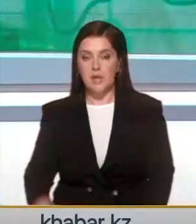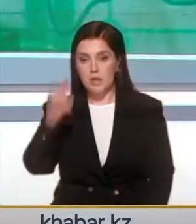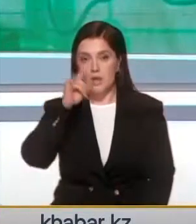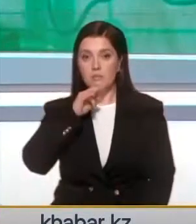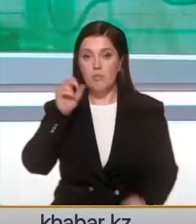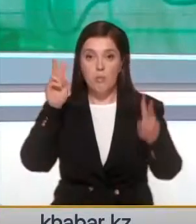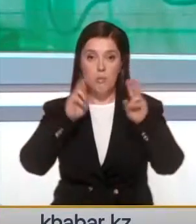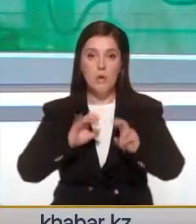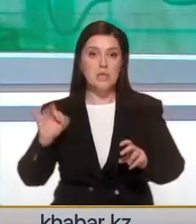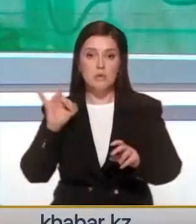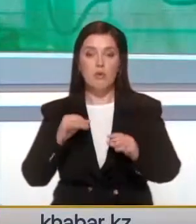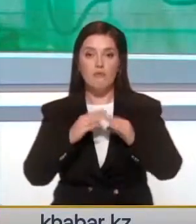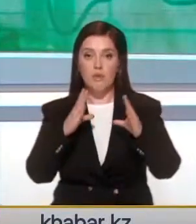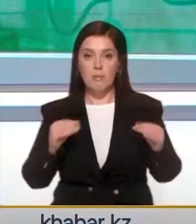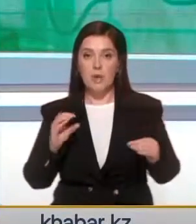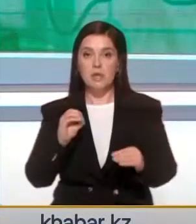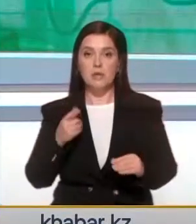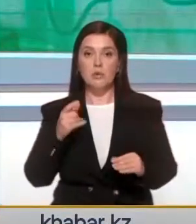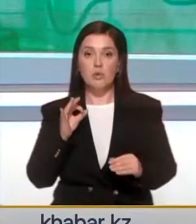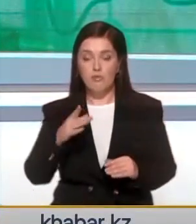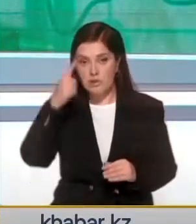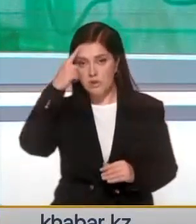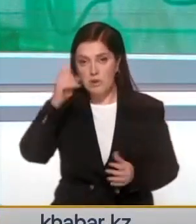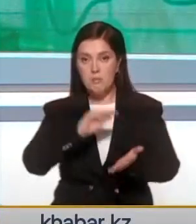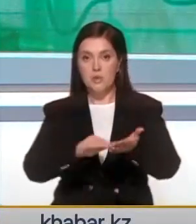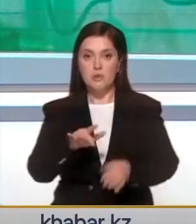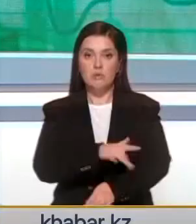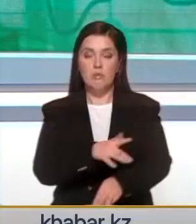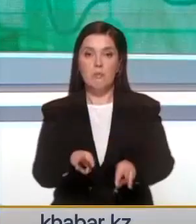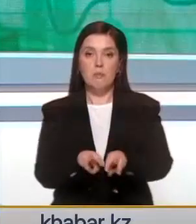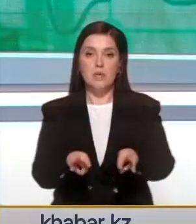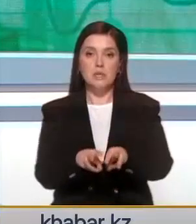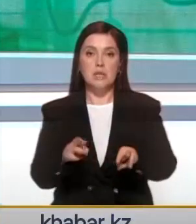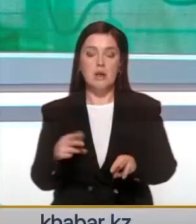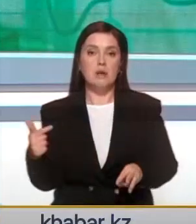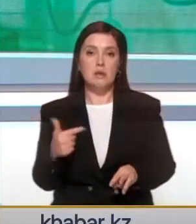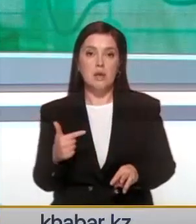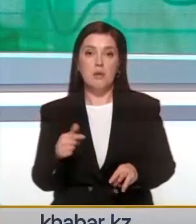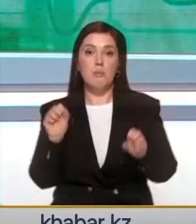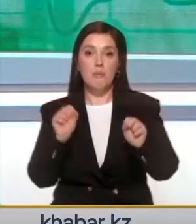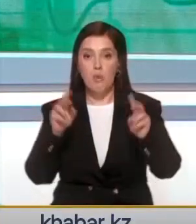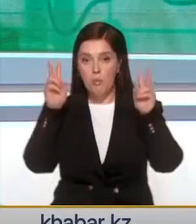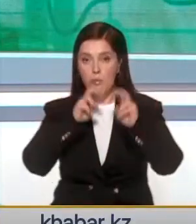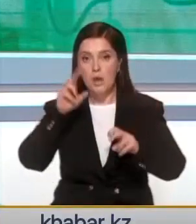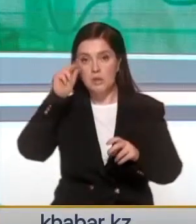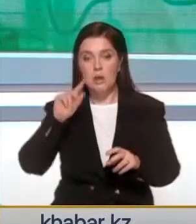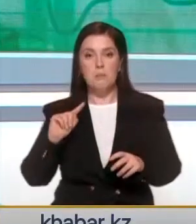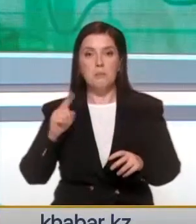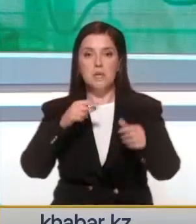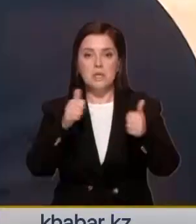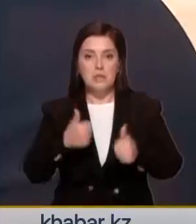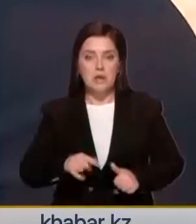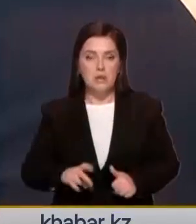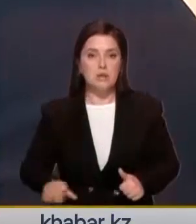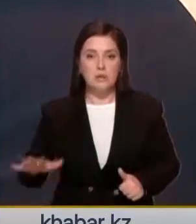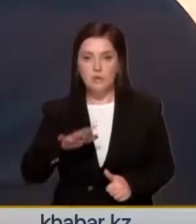Казахстанцы смогут проверить историю автомобиля в ЕГОВ. Об этом сообщили в пресс-службе правительства для граждан. Сервис позволяет проверить дату первичной